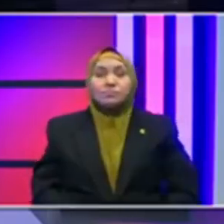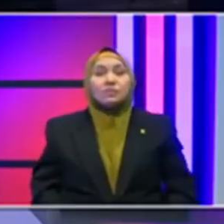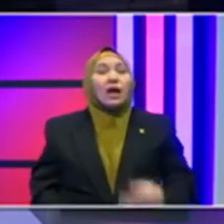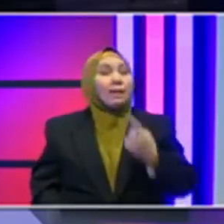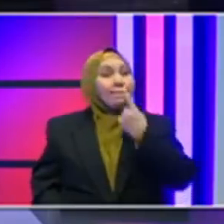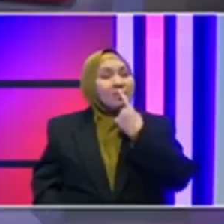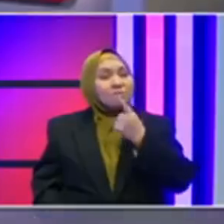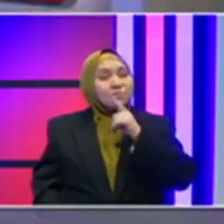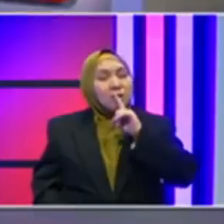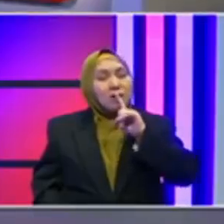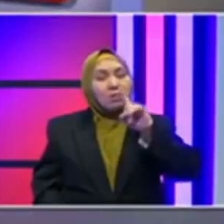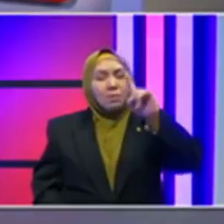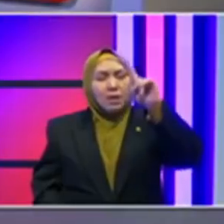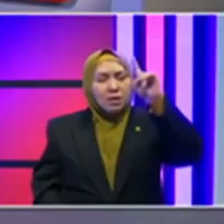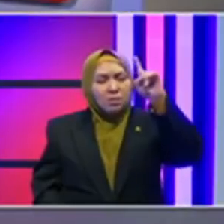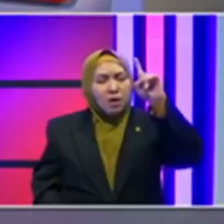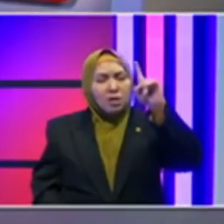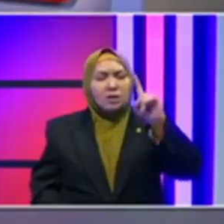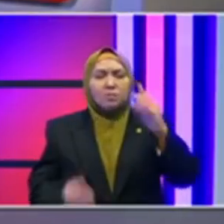alhamdulillah